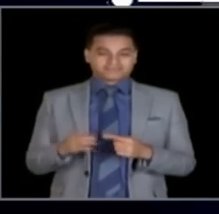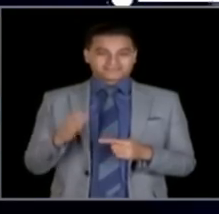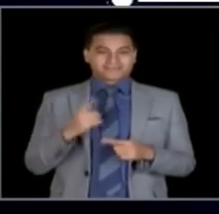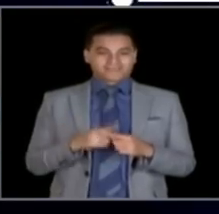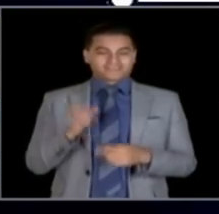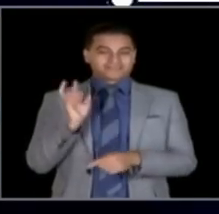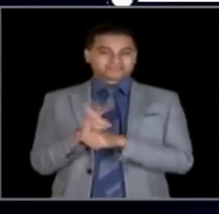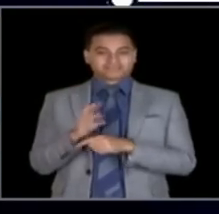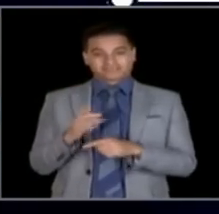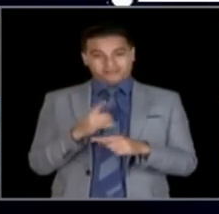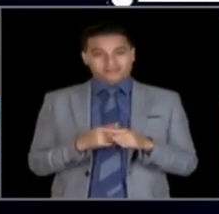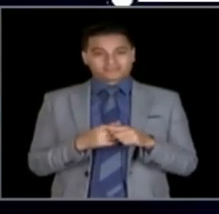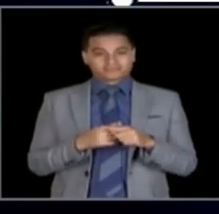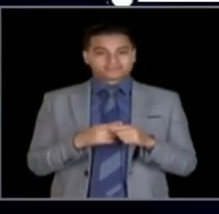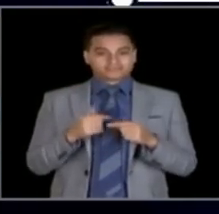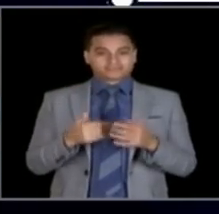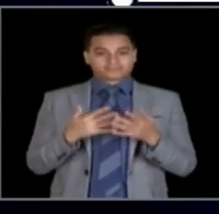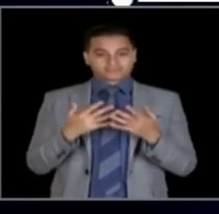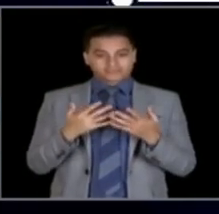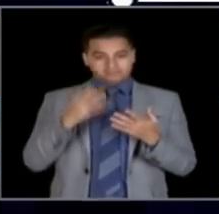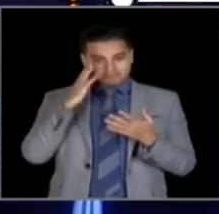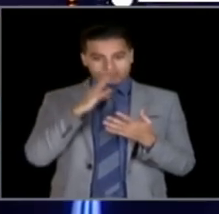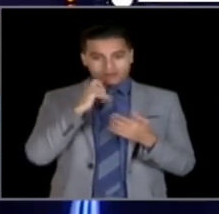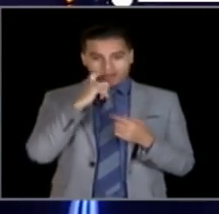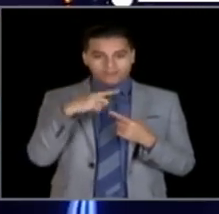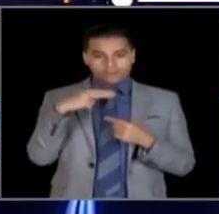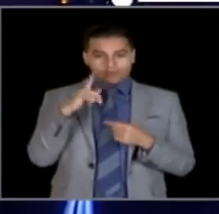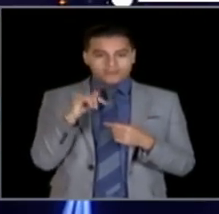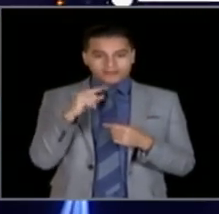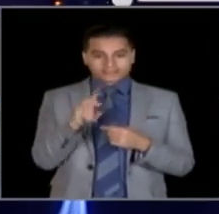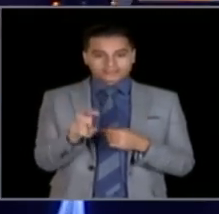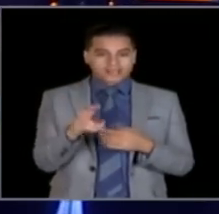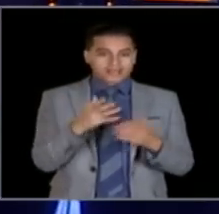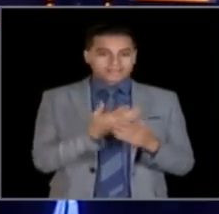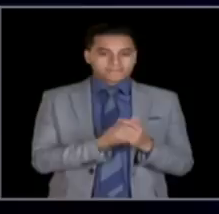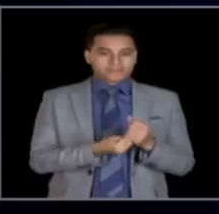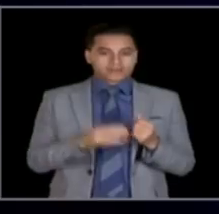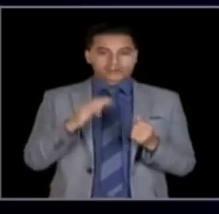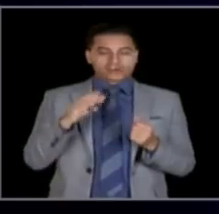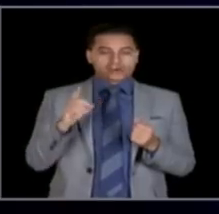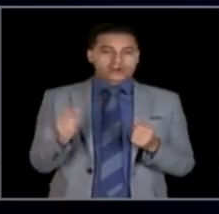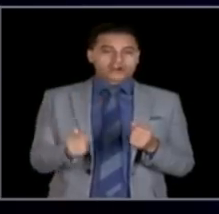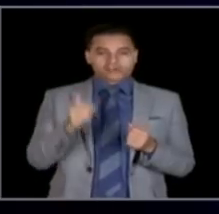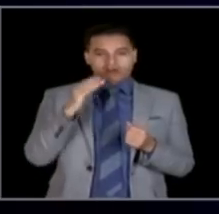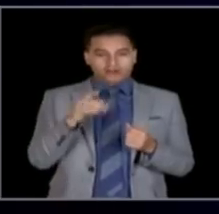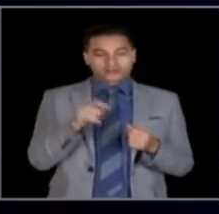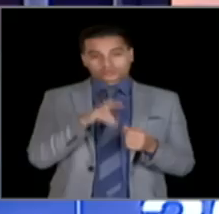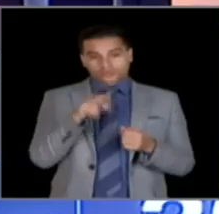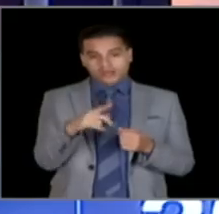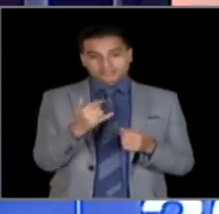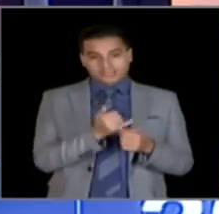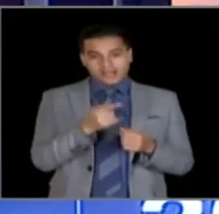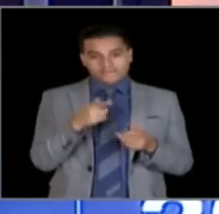امين الامة ابو عبيدة ابن الجراح. كان سؤال سهل وانت يا الاء